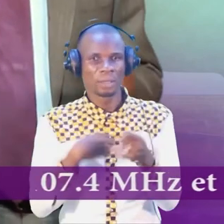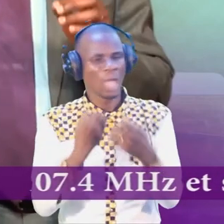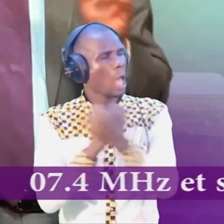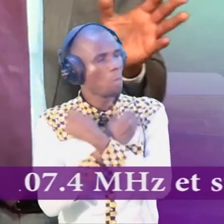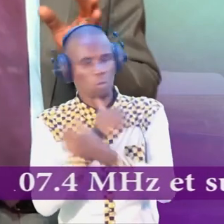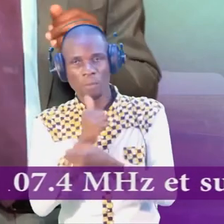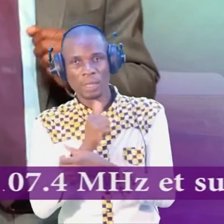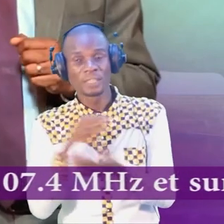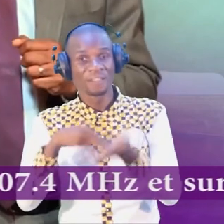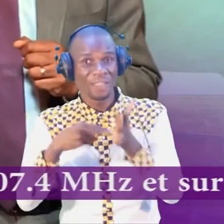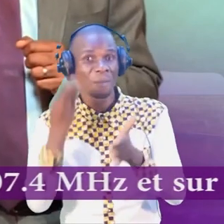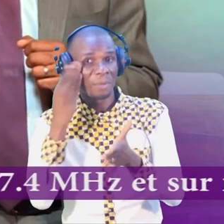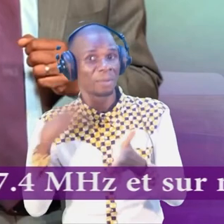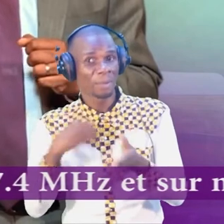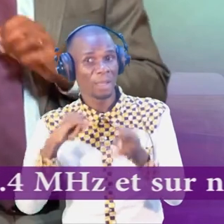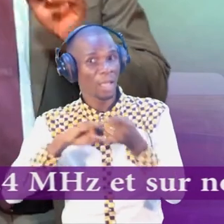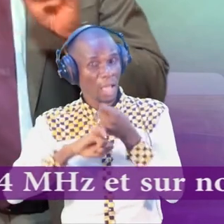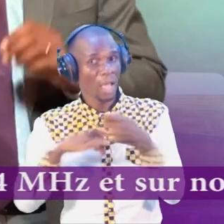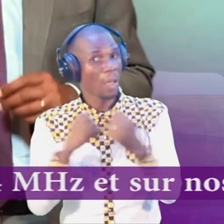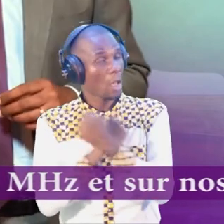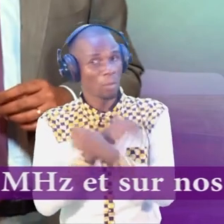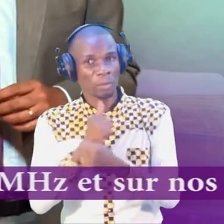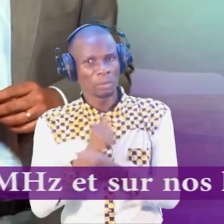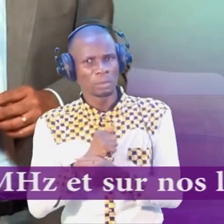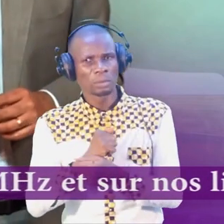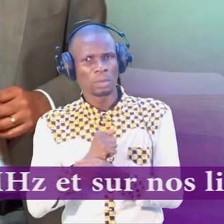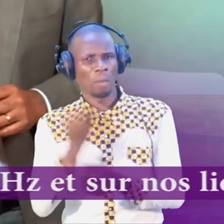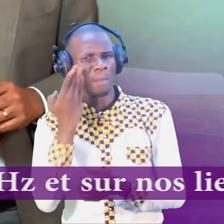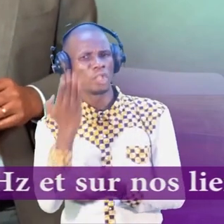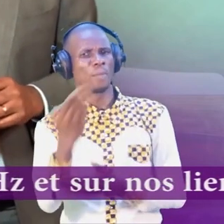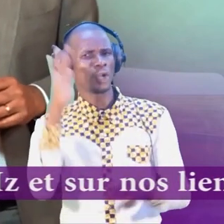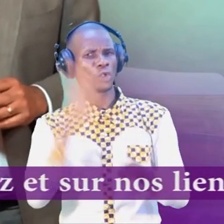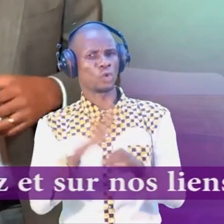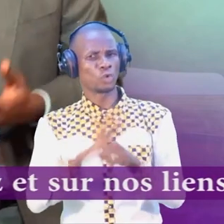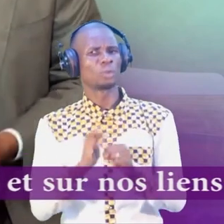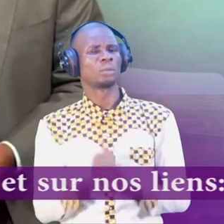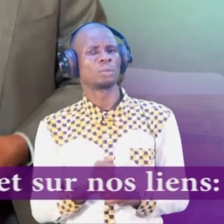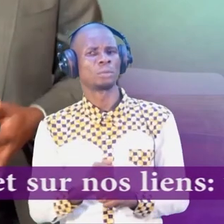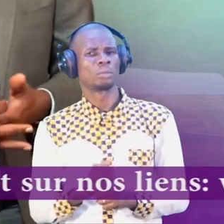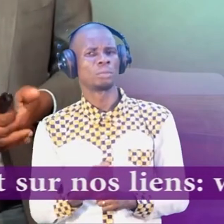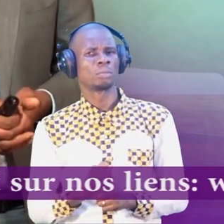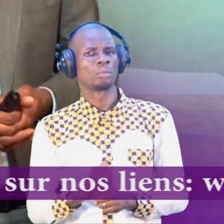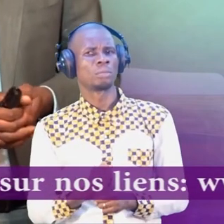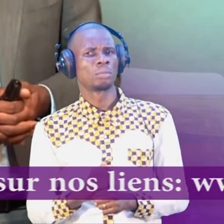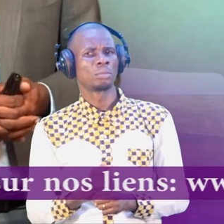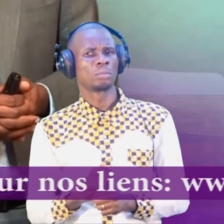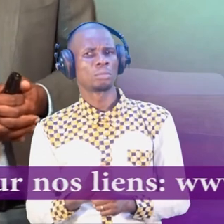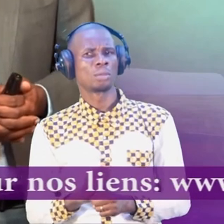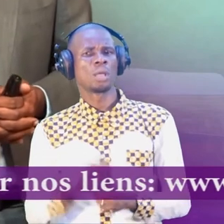Wanatoa kisa cha mume mmoja na mwanamke, walipendana sana. Huyu